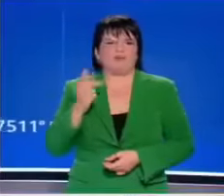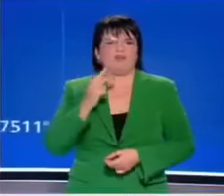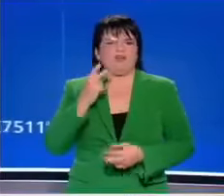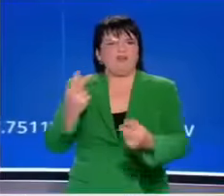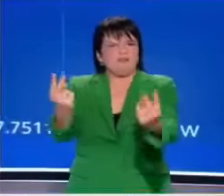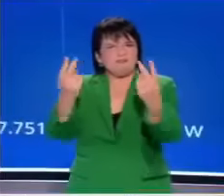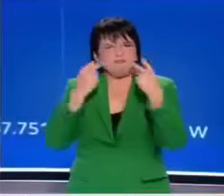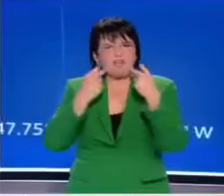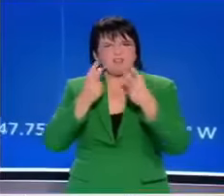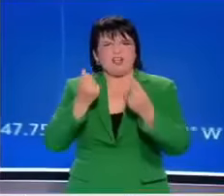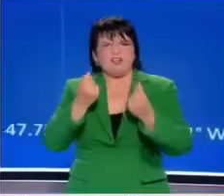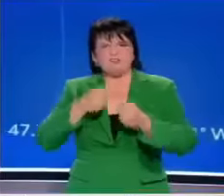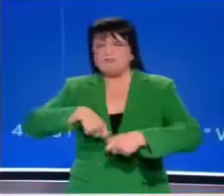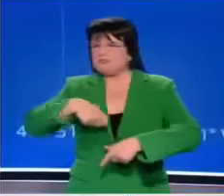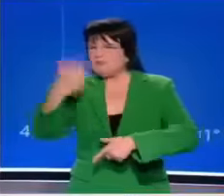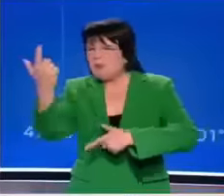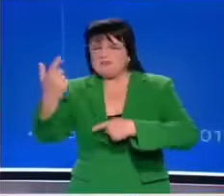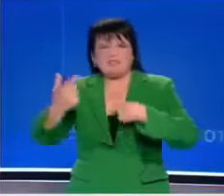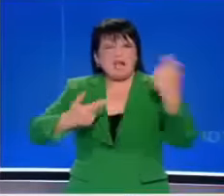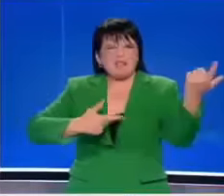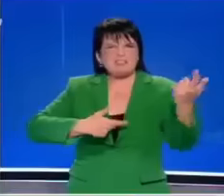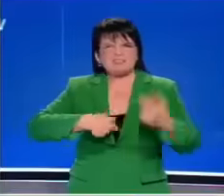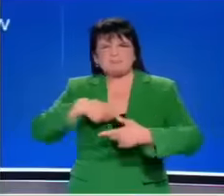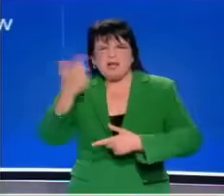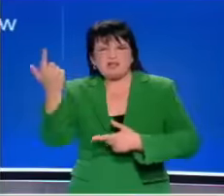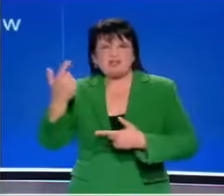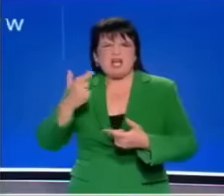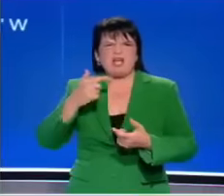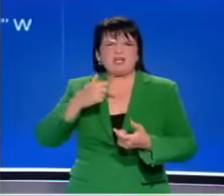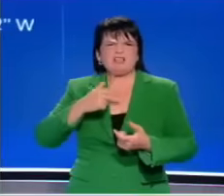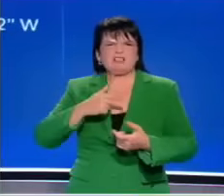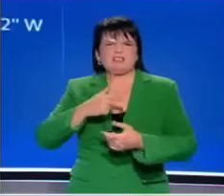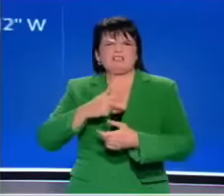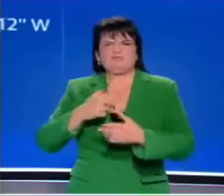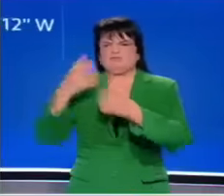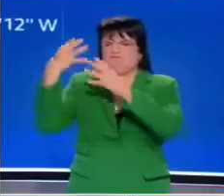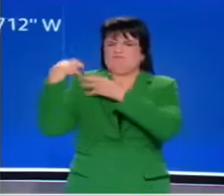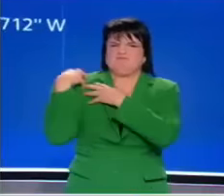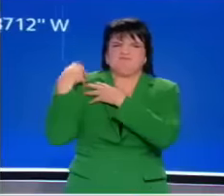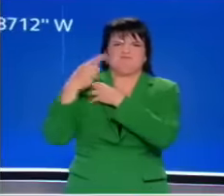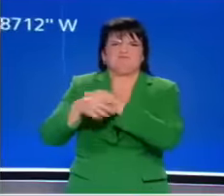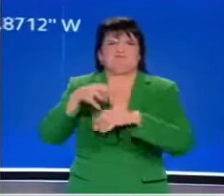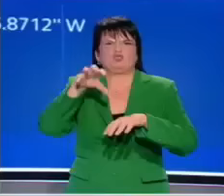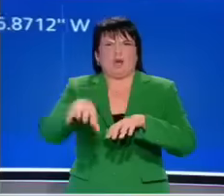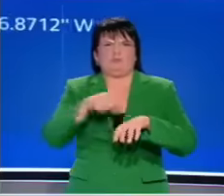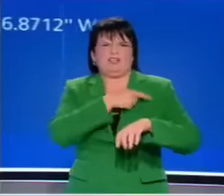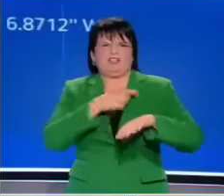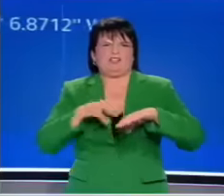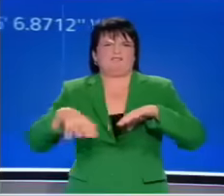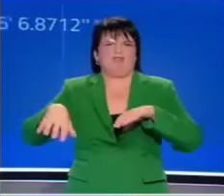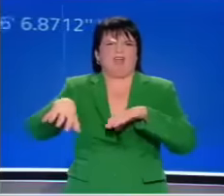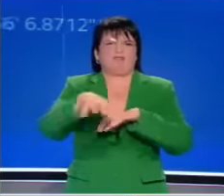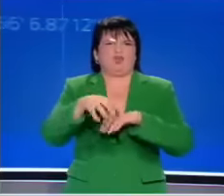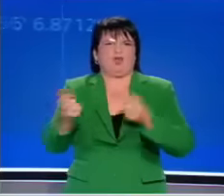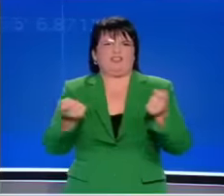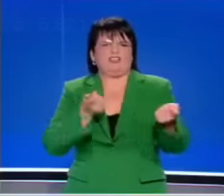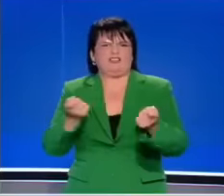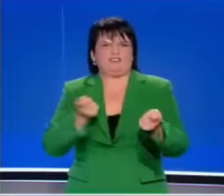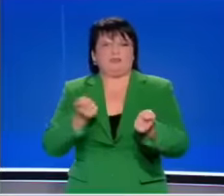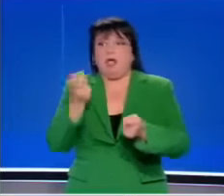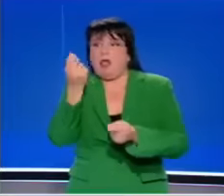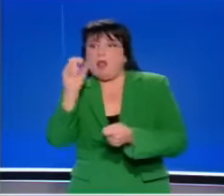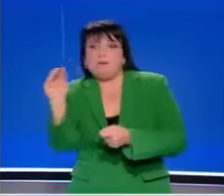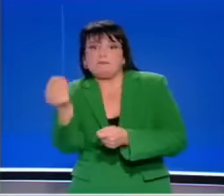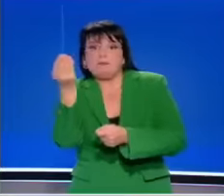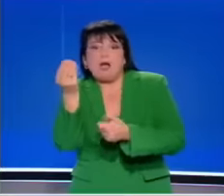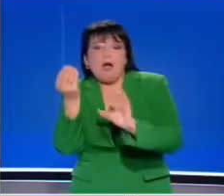η η σπατάλη που υπάρχει από τις κεντρικές απευθείας αναθέσεις μέχρι την τοπική αυτοδιοίκηση είναι τεράστια και λέμε λέμε πού θα βρείτε τα